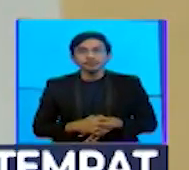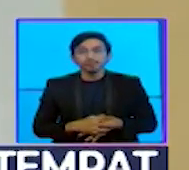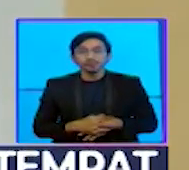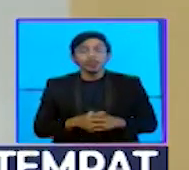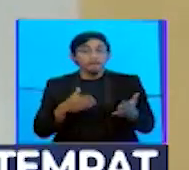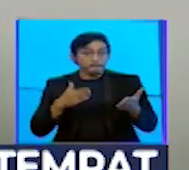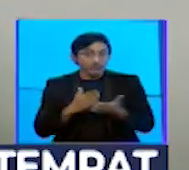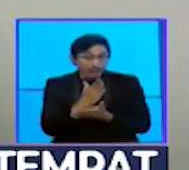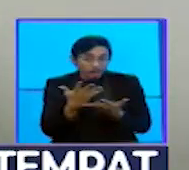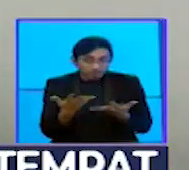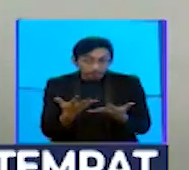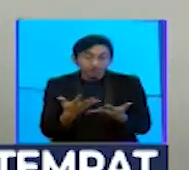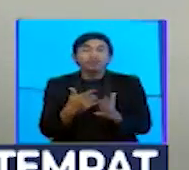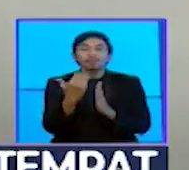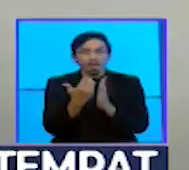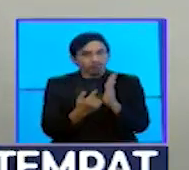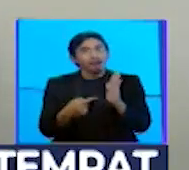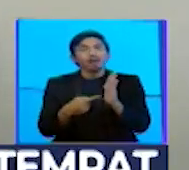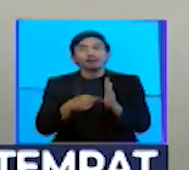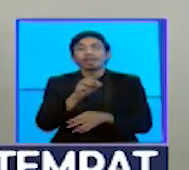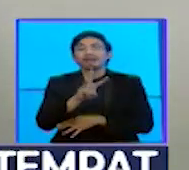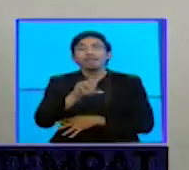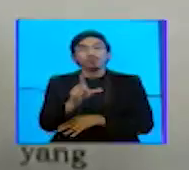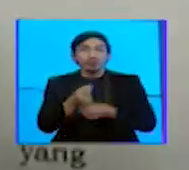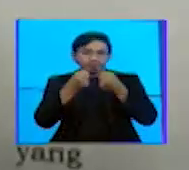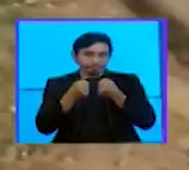sanksi 3 bulan penjara atau denda maksimal 50